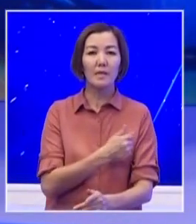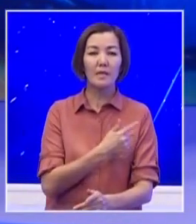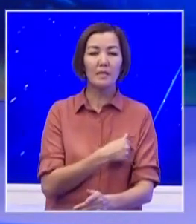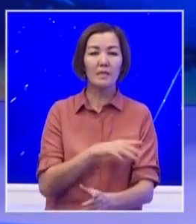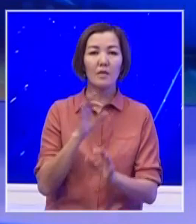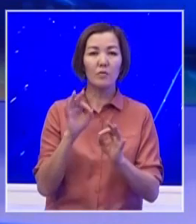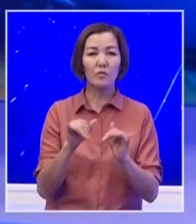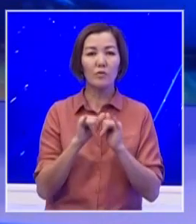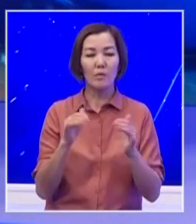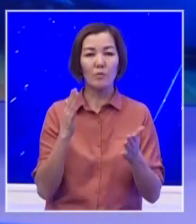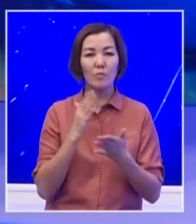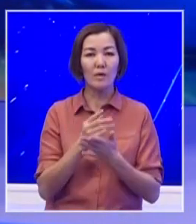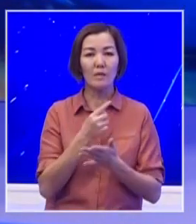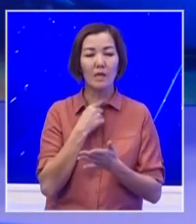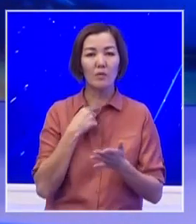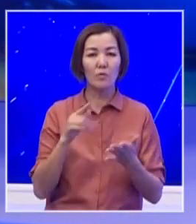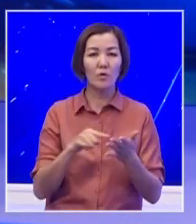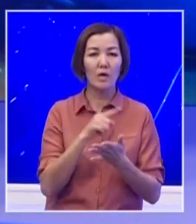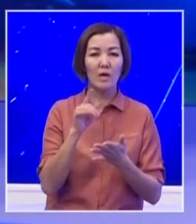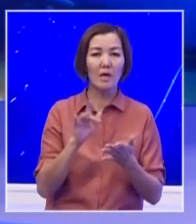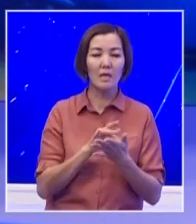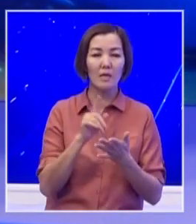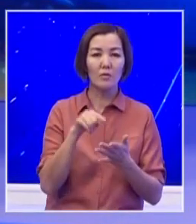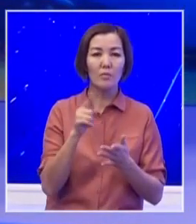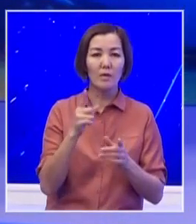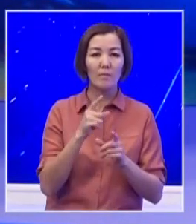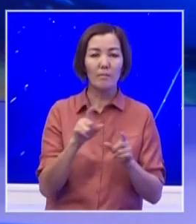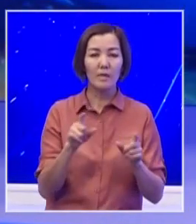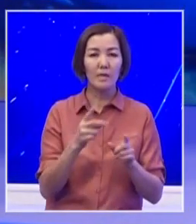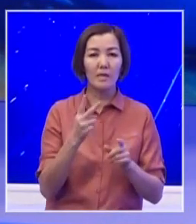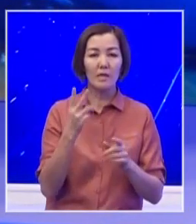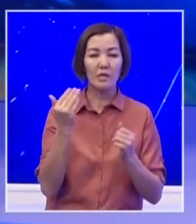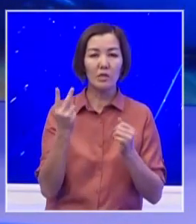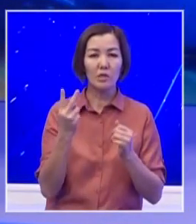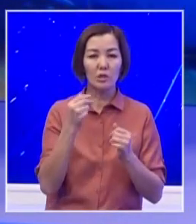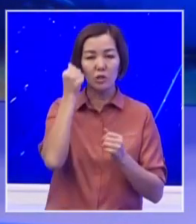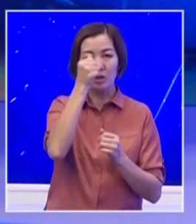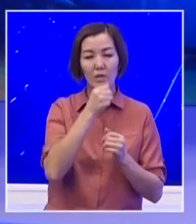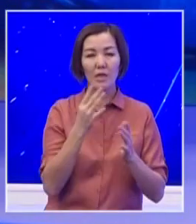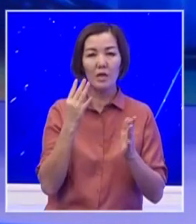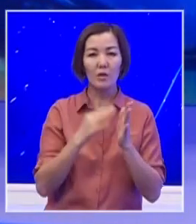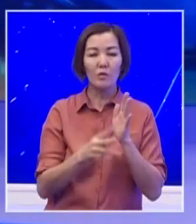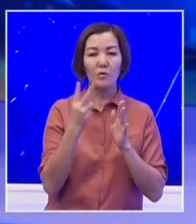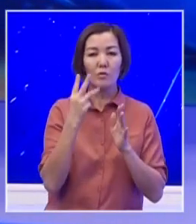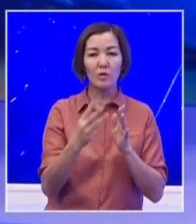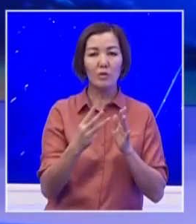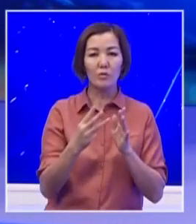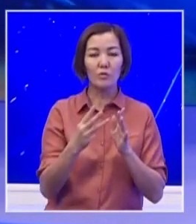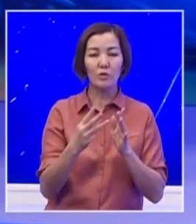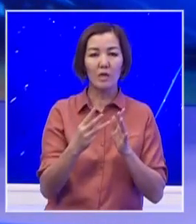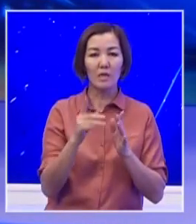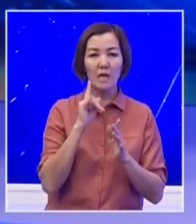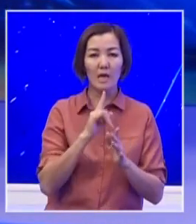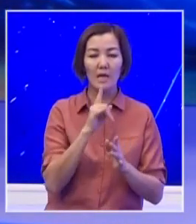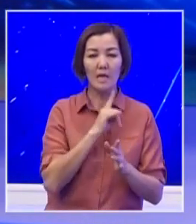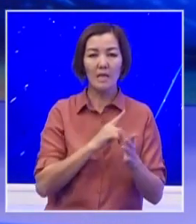Медицинадағы оң өзгеріс. Талдықорған қалалық нөмірі 1-ші емханасында соңғы 2 жылда 93 әйел экстракорпоральды ұрықтандыру жолымен